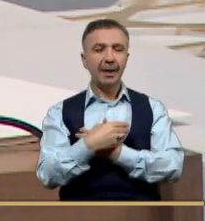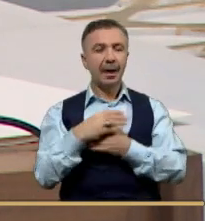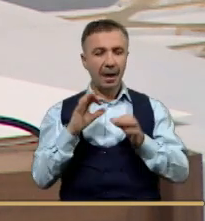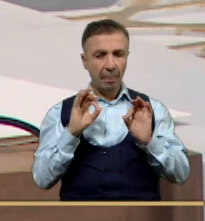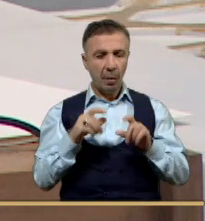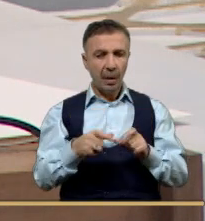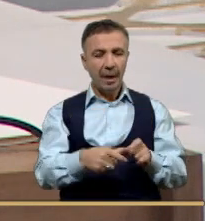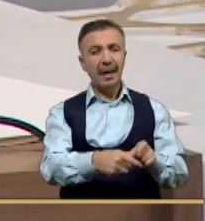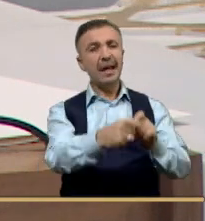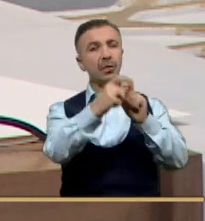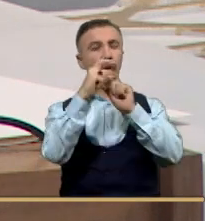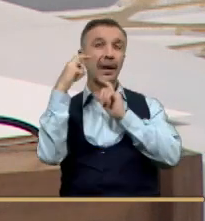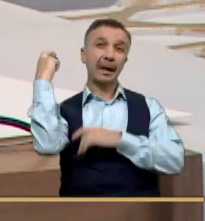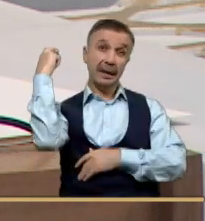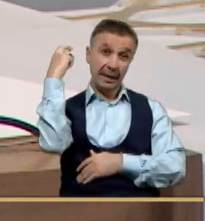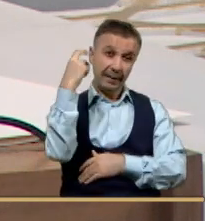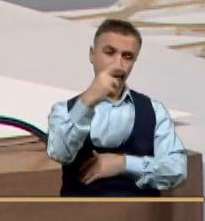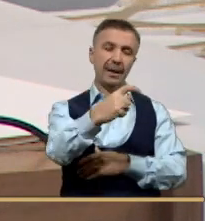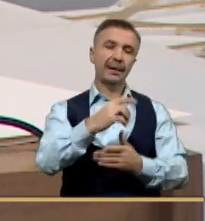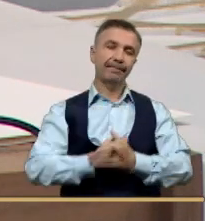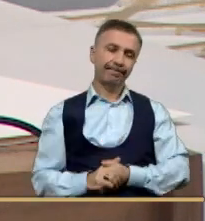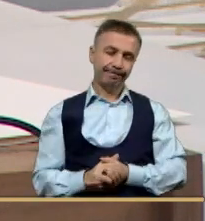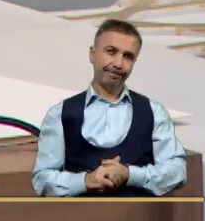sorularına cevap vermiş oldu.